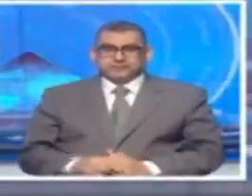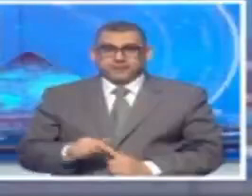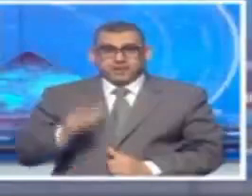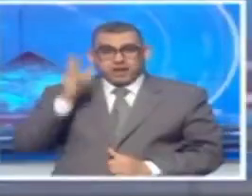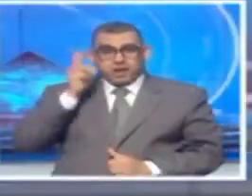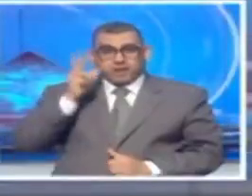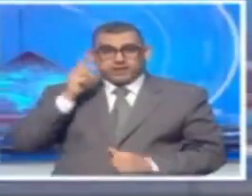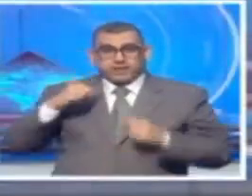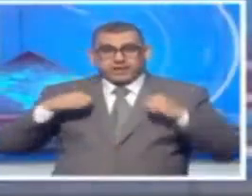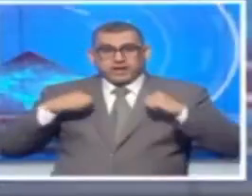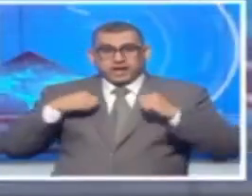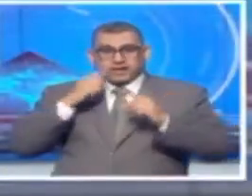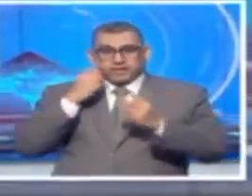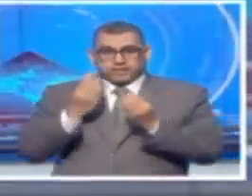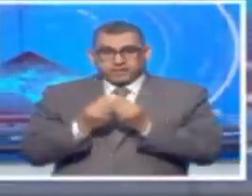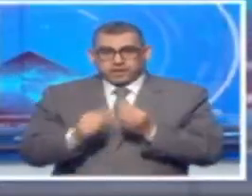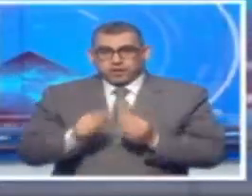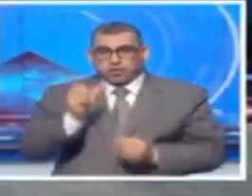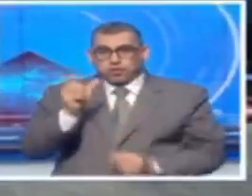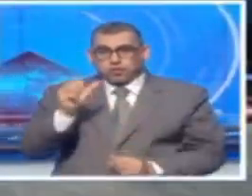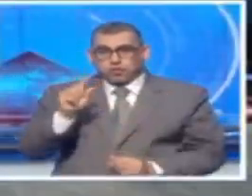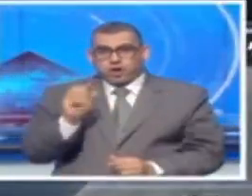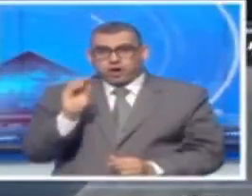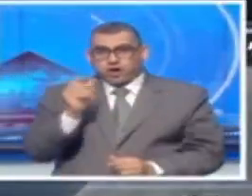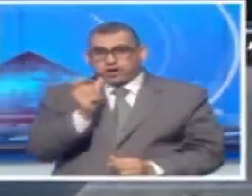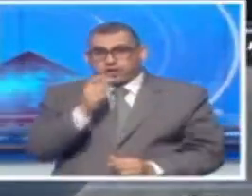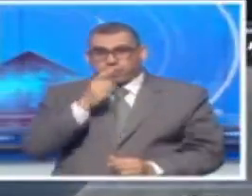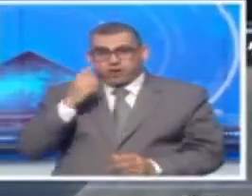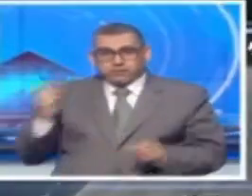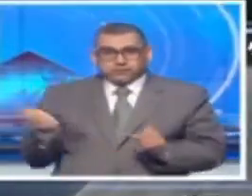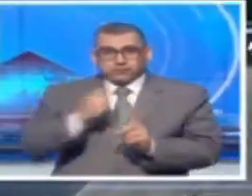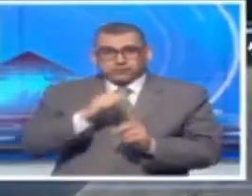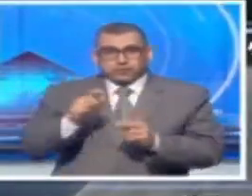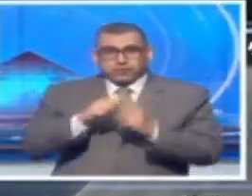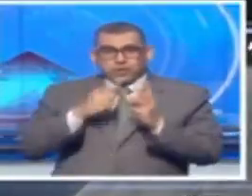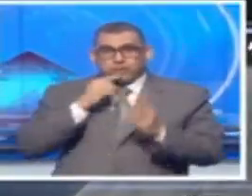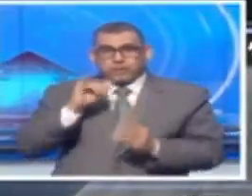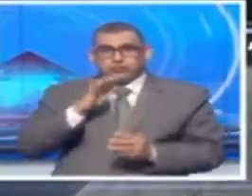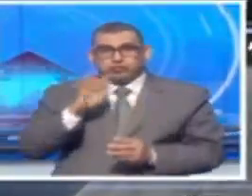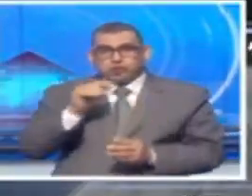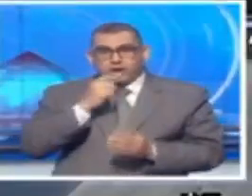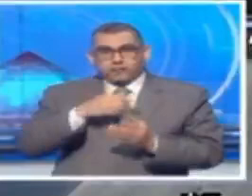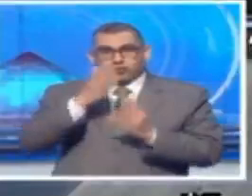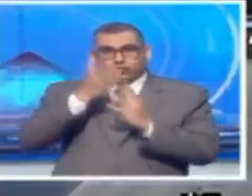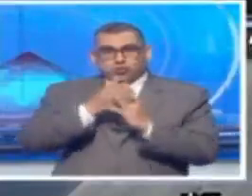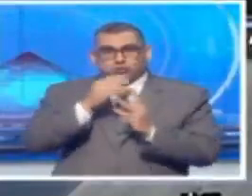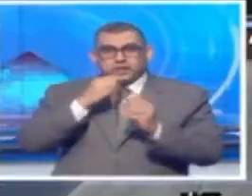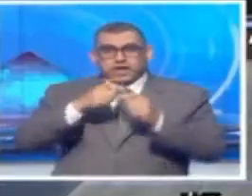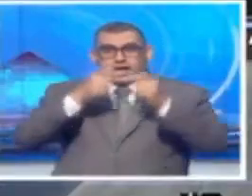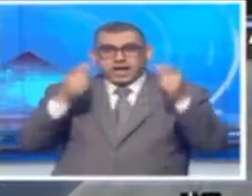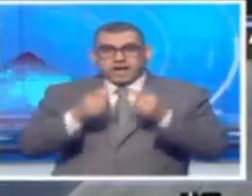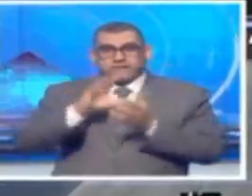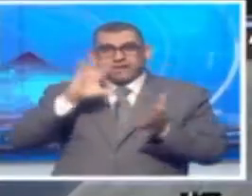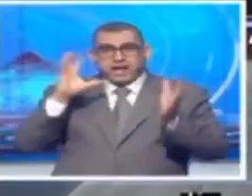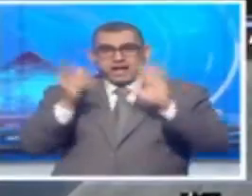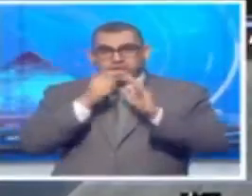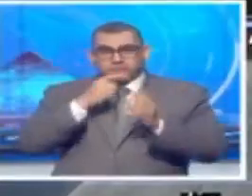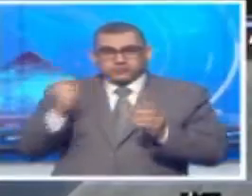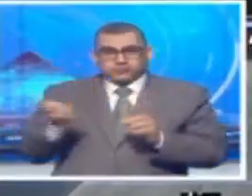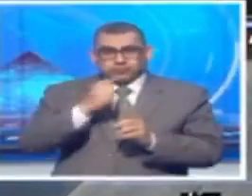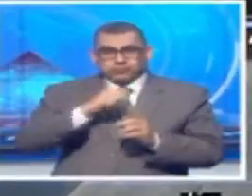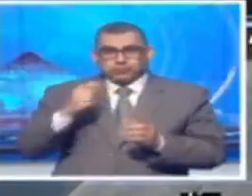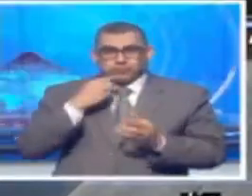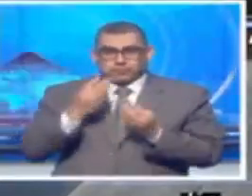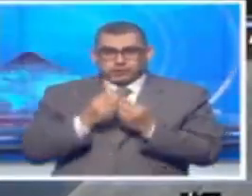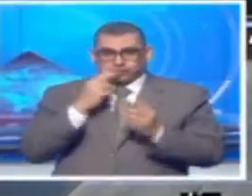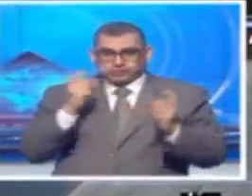وفي أخبار الرياضة نتابع، نوران جوهر وأماندا صبحي ومحمد الشربجي إلى نصف نهائي بطولة العالم لمحترفي